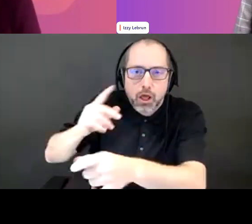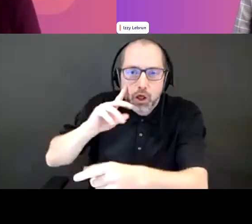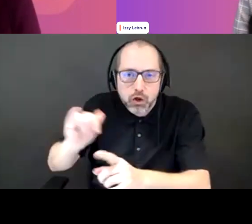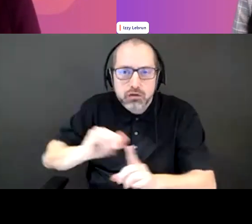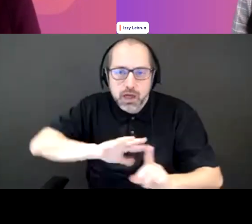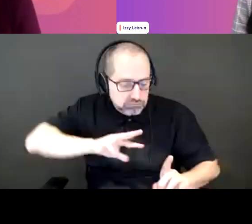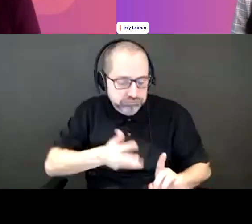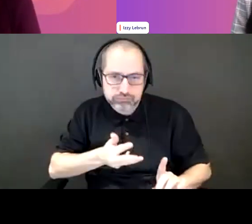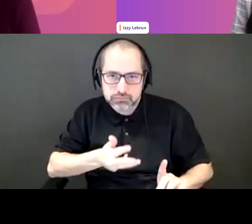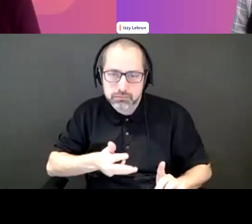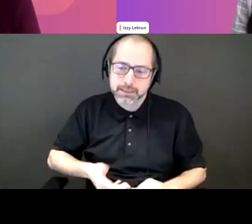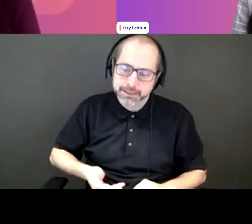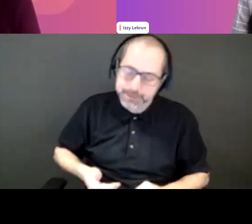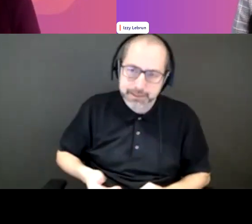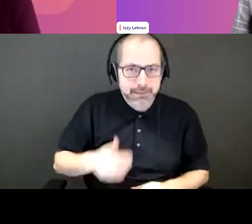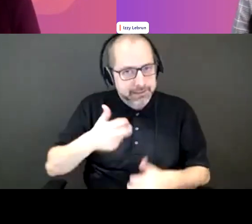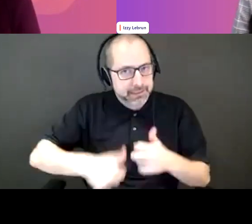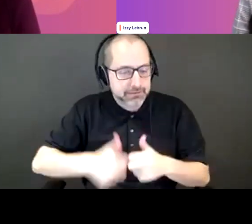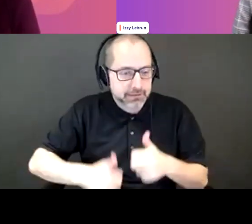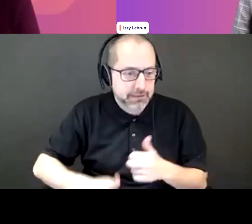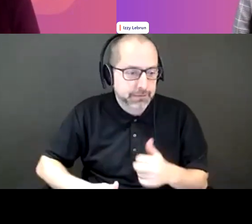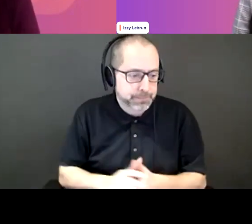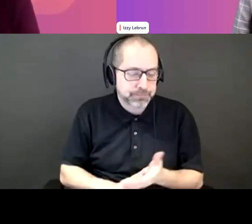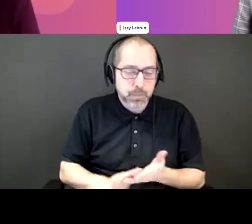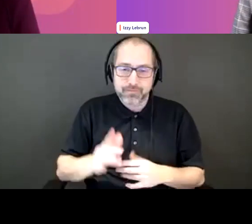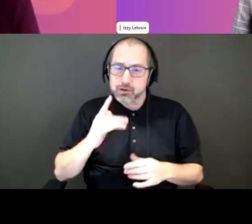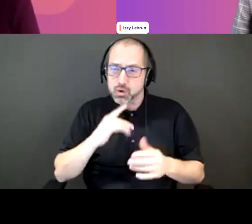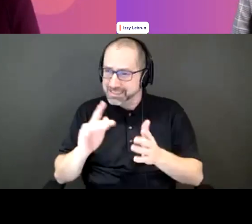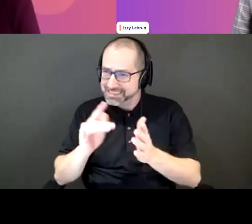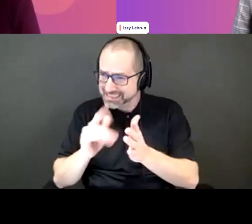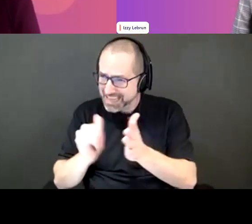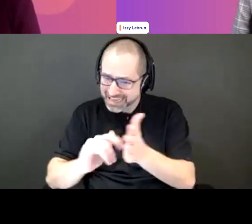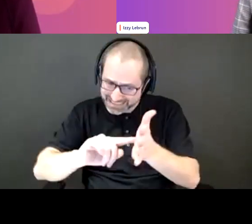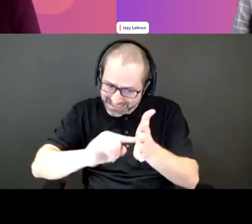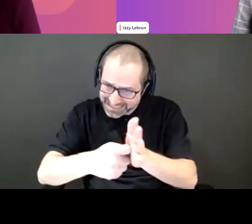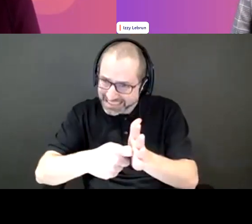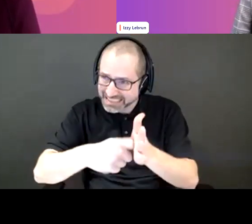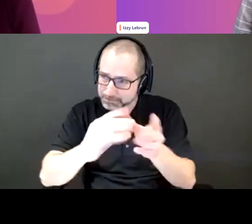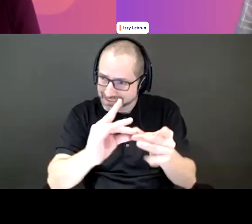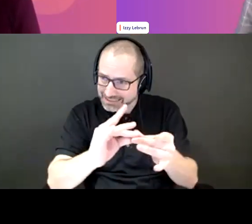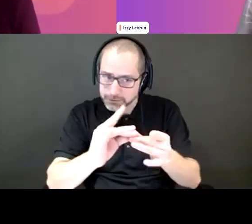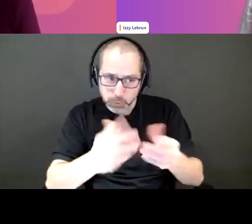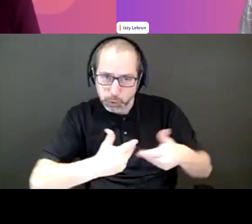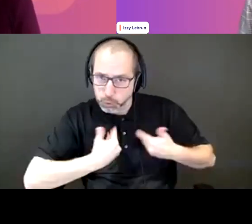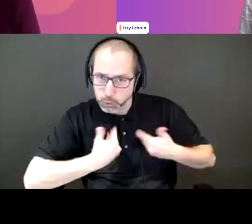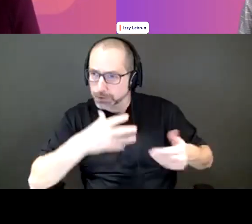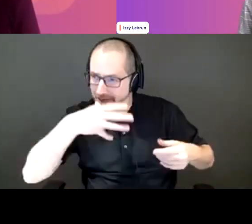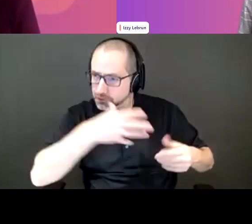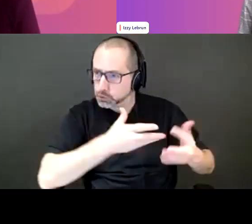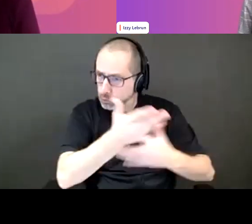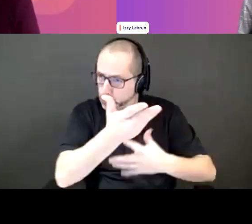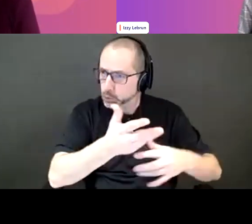vu comme une aliénation est-ce qu'il y a des messages clés pour les jeunes et les parents et si de votre point de vue